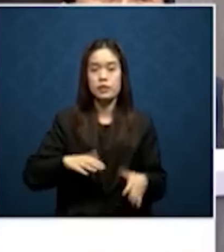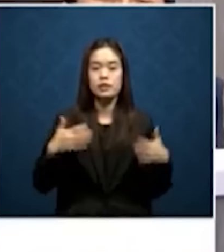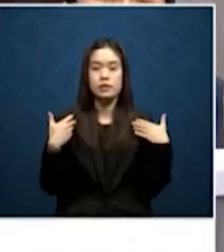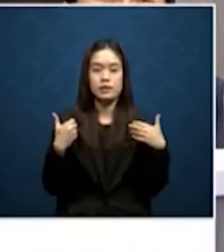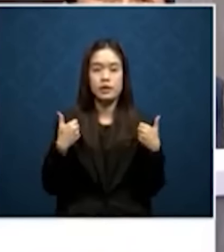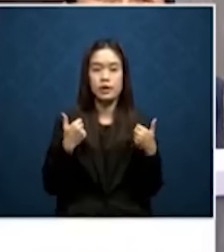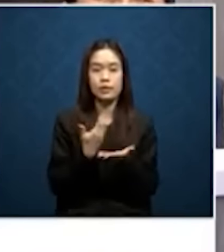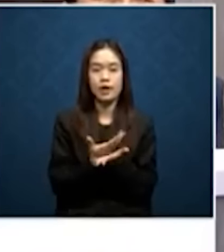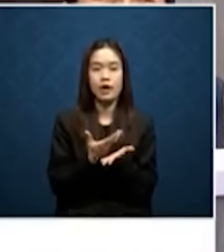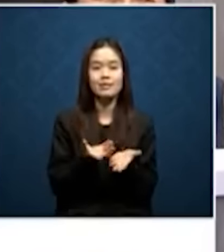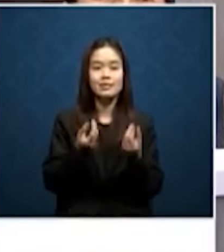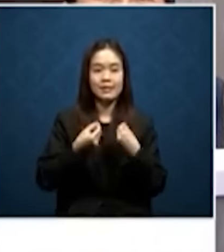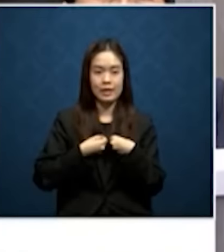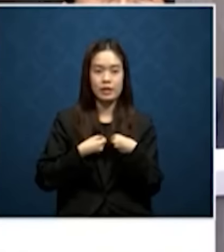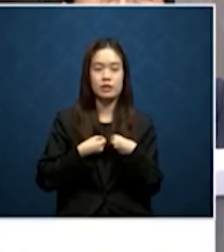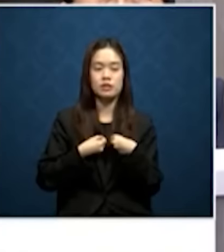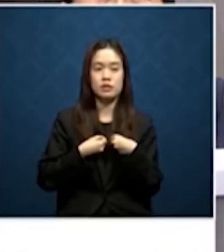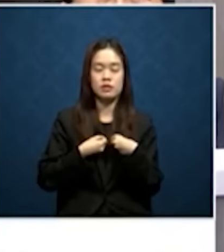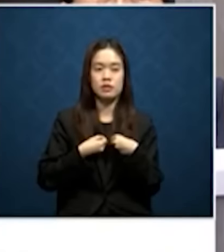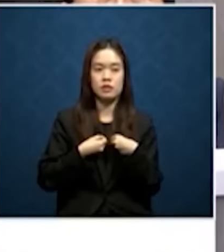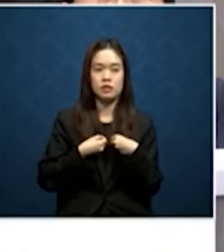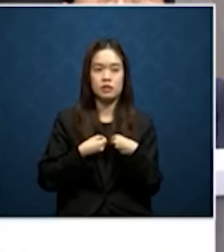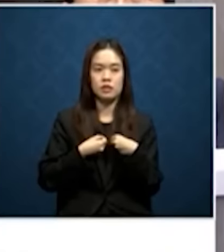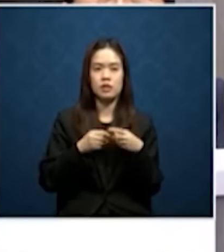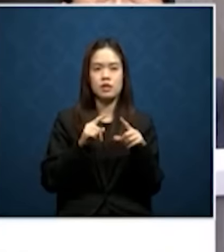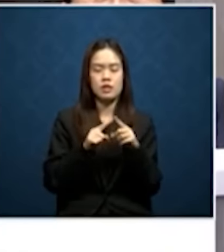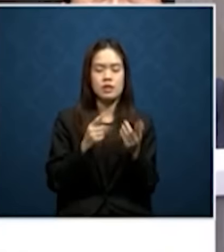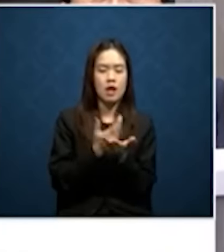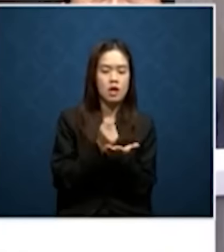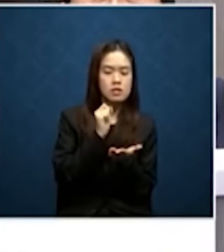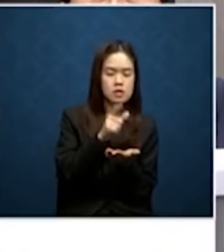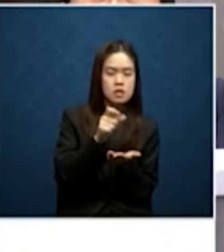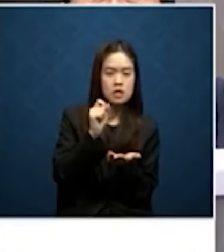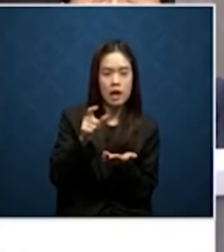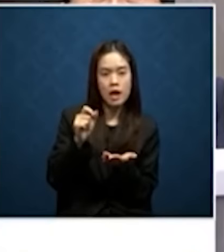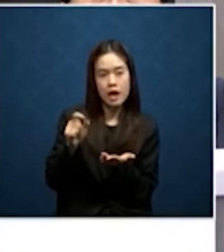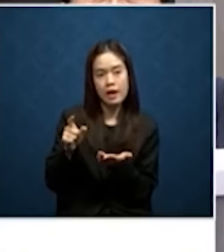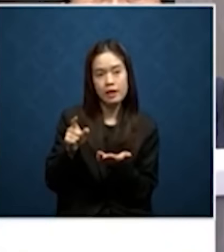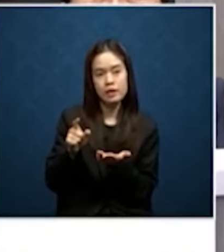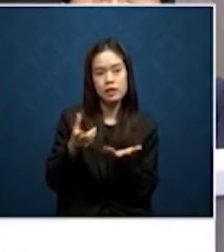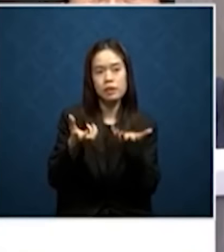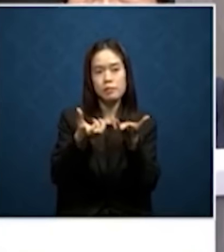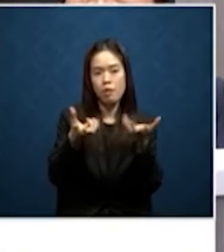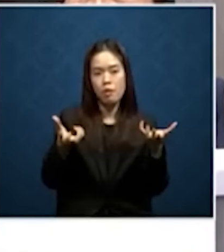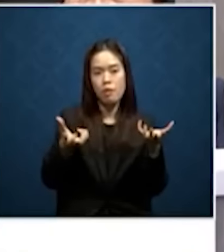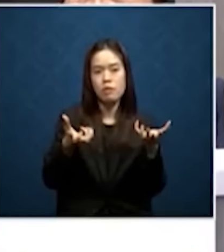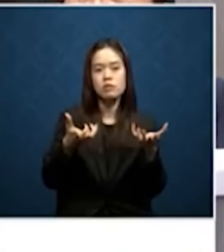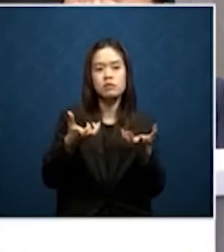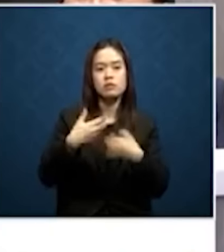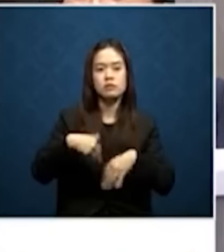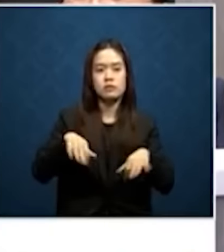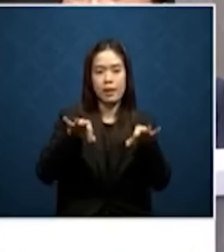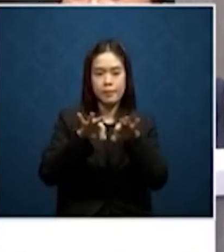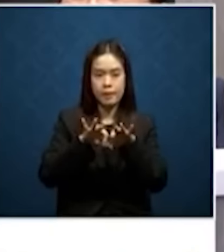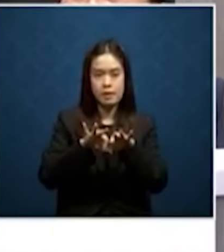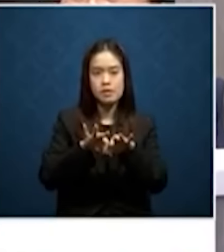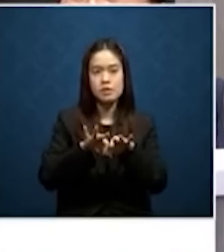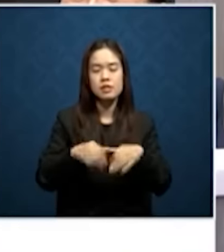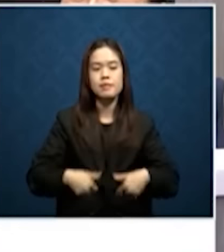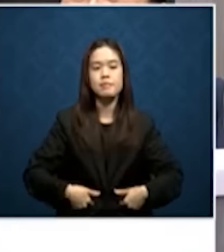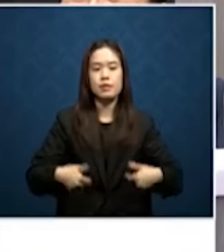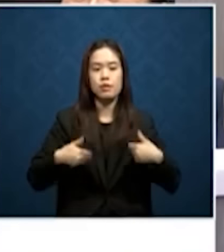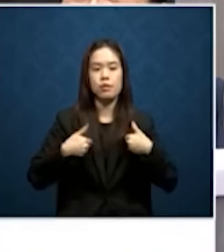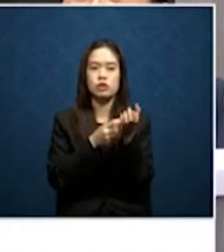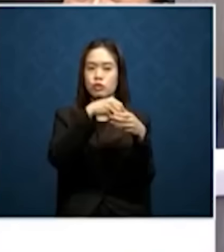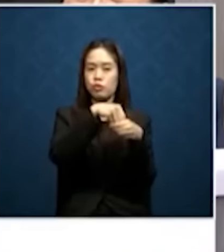ที่จะได้รับเงินส่วนนี้แล้วจะเอาไปใช้จ่ายในส่วนที่จำเป็นแต่พอรู้ว่ามันเป็น